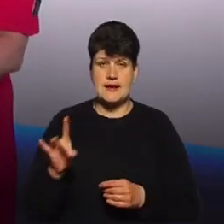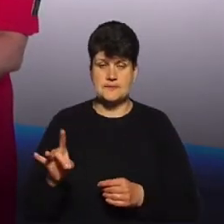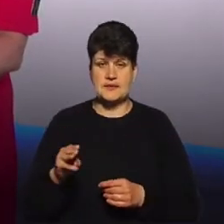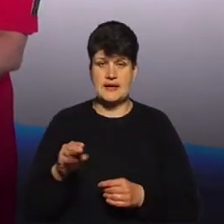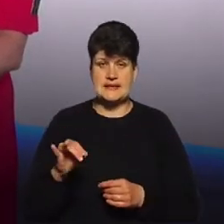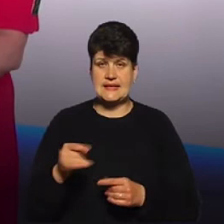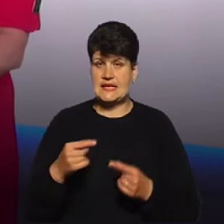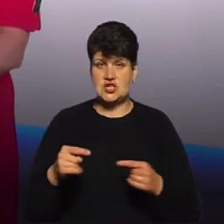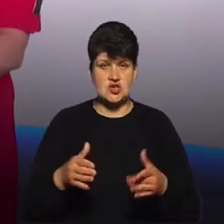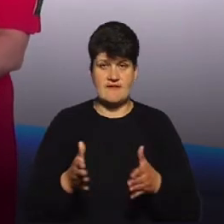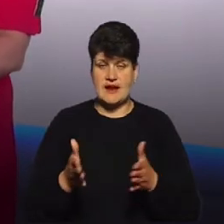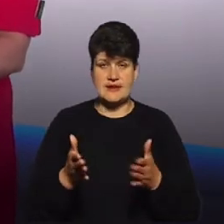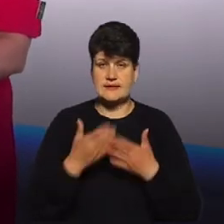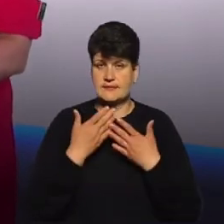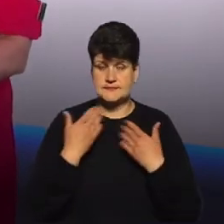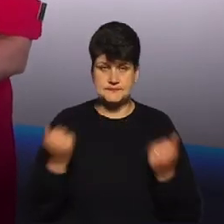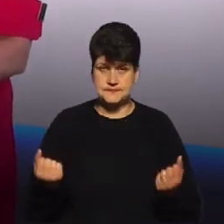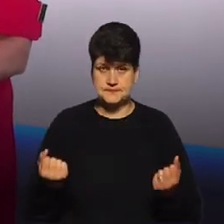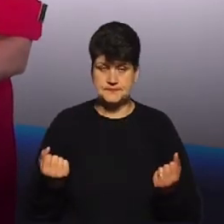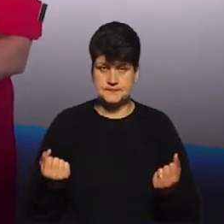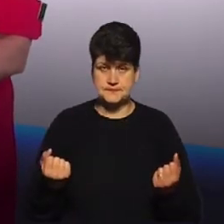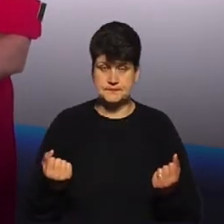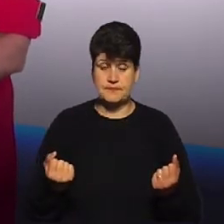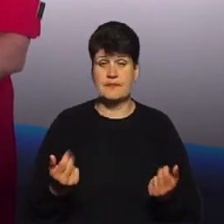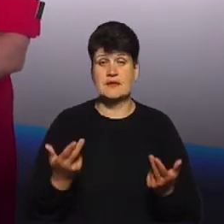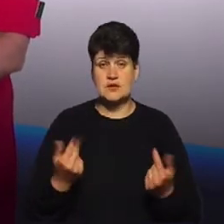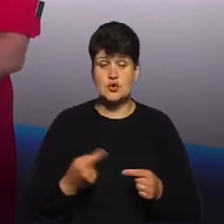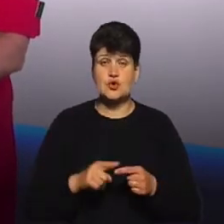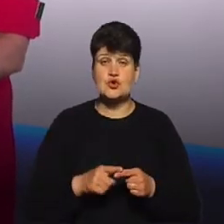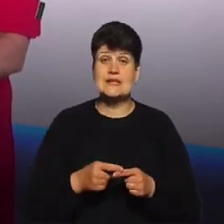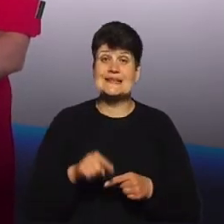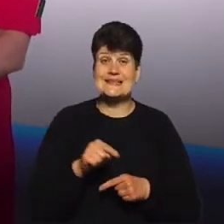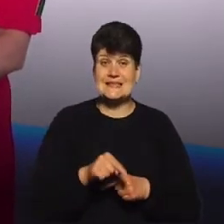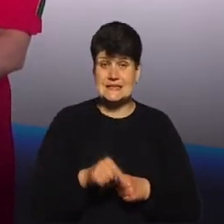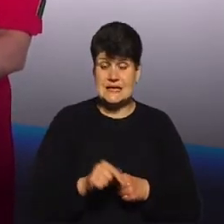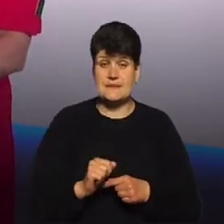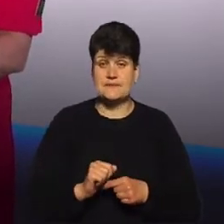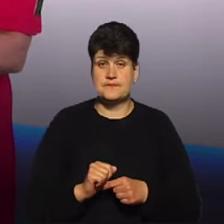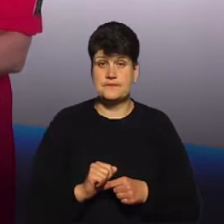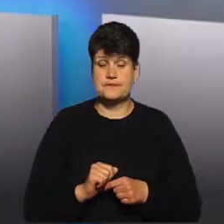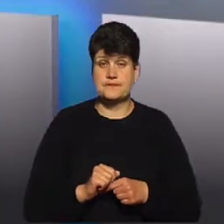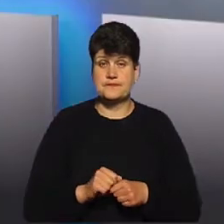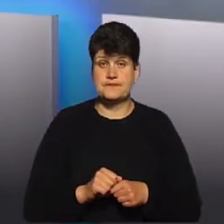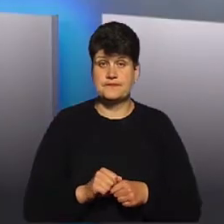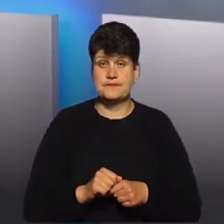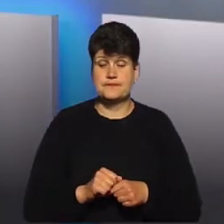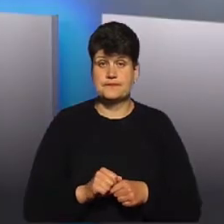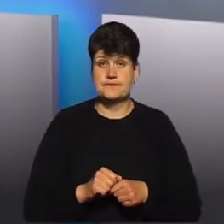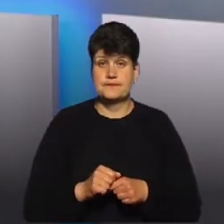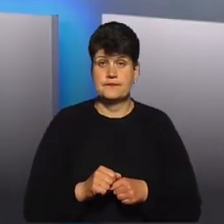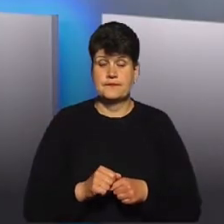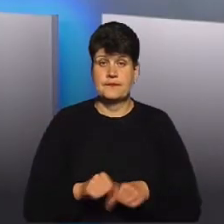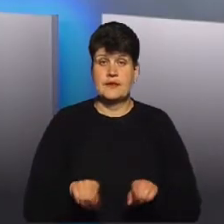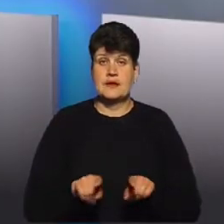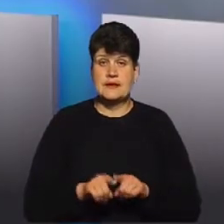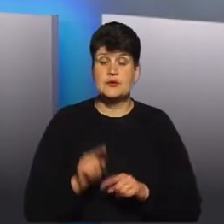іноземців не існує. І, звичайно, що це, а також Це, а також те, що